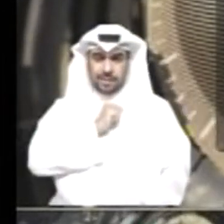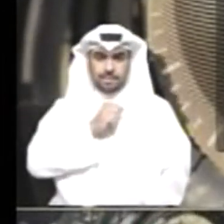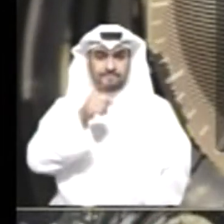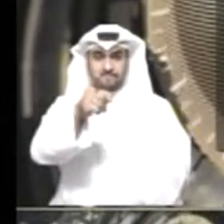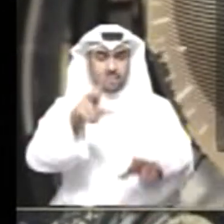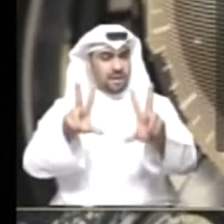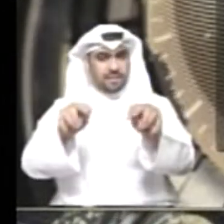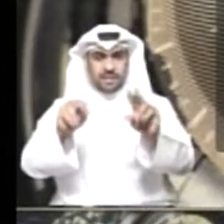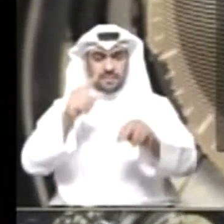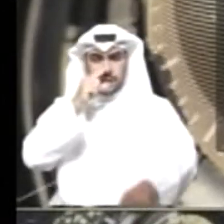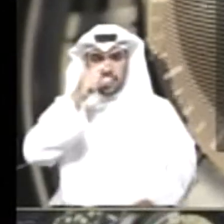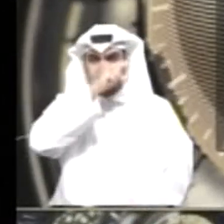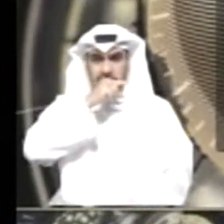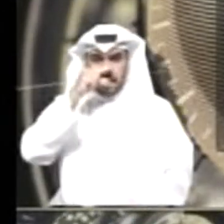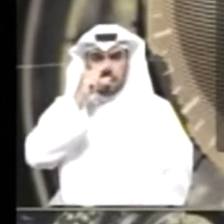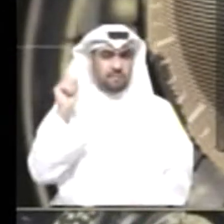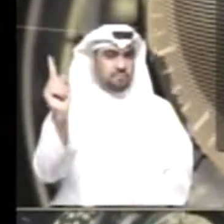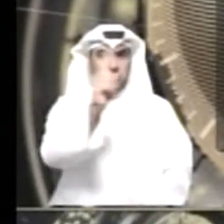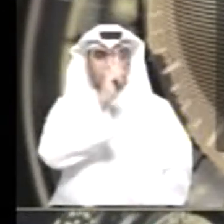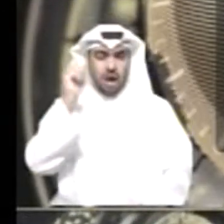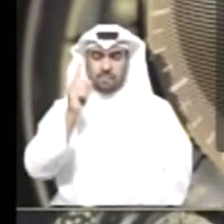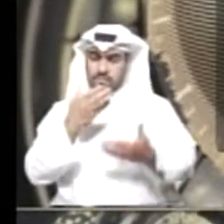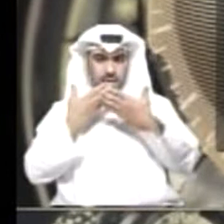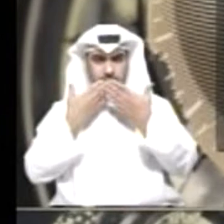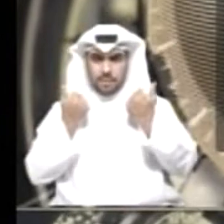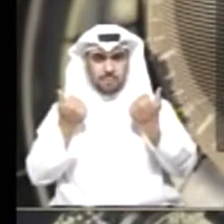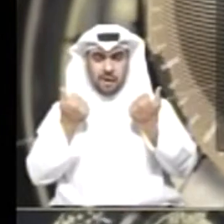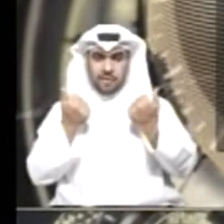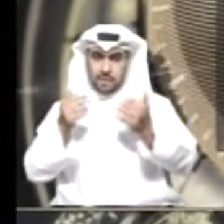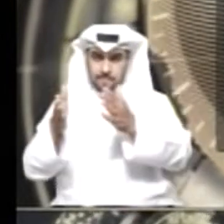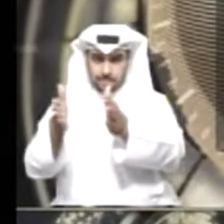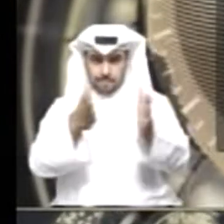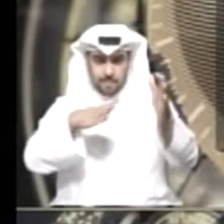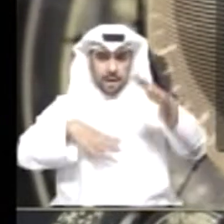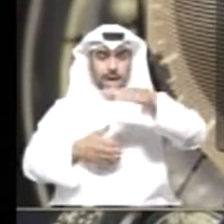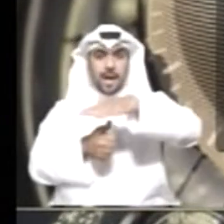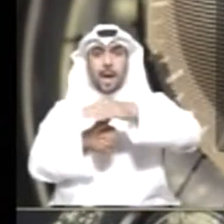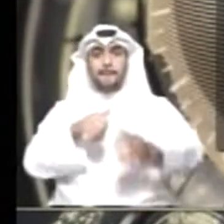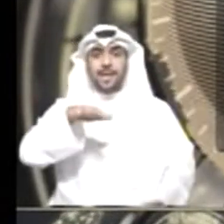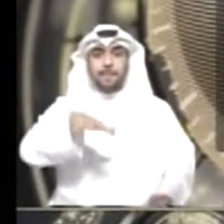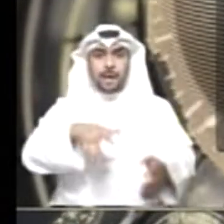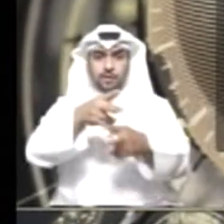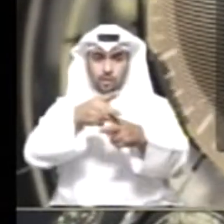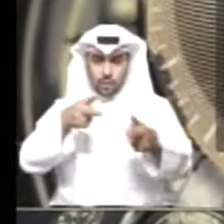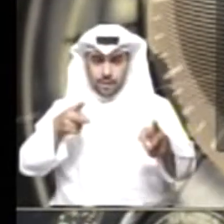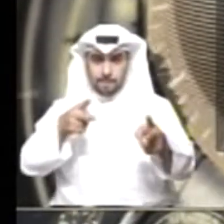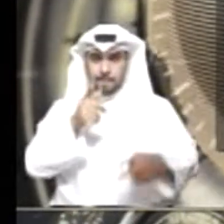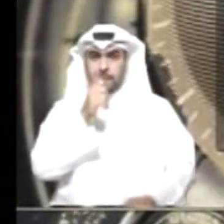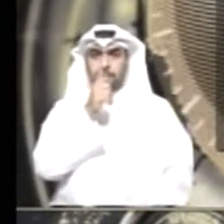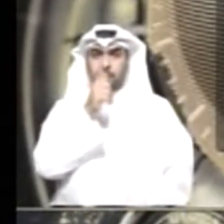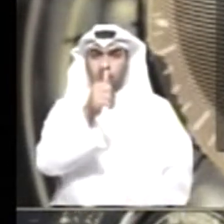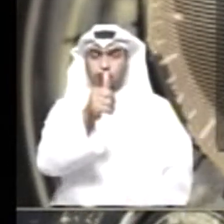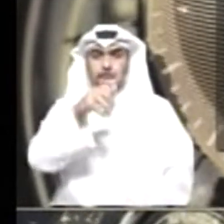كافة الشرائع والقيم الإنسانية. مؤكدا سموه حفظه الله وقوف دولة الكويت مع المملكة العربية